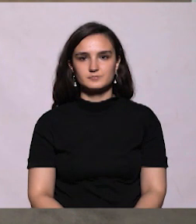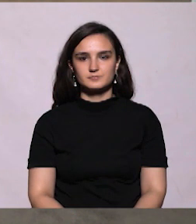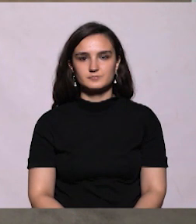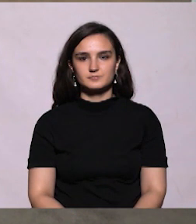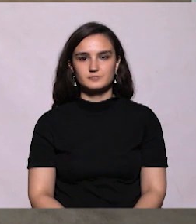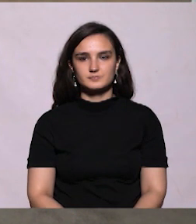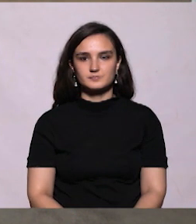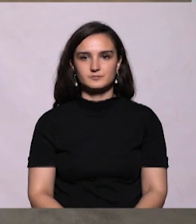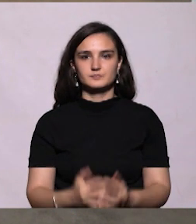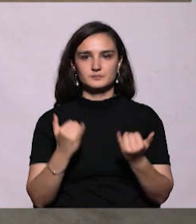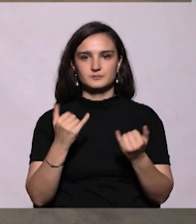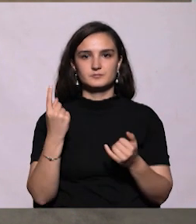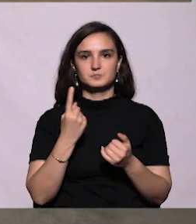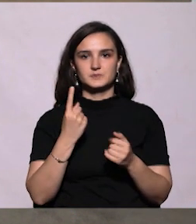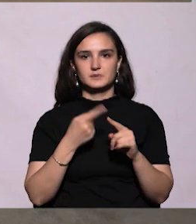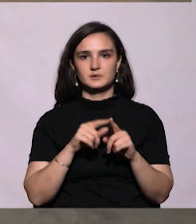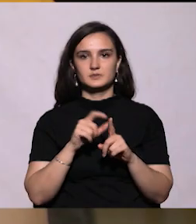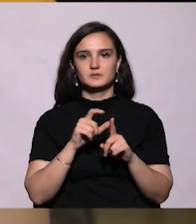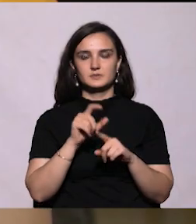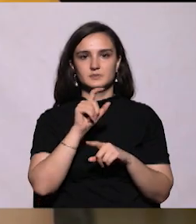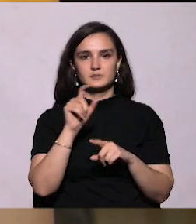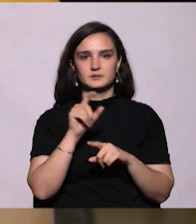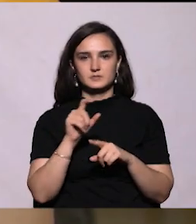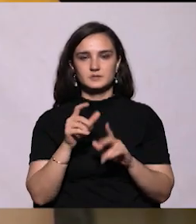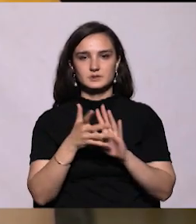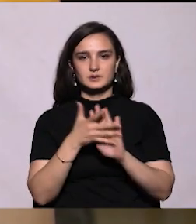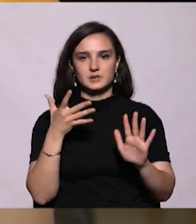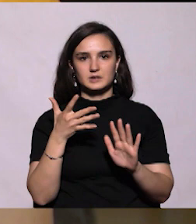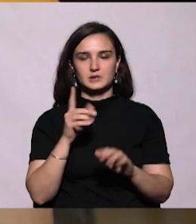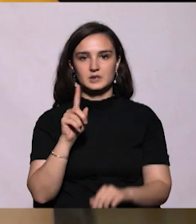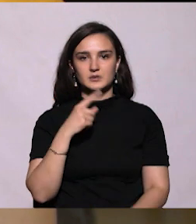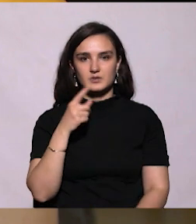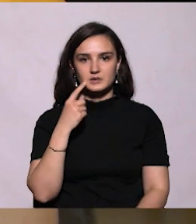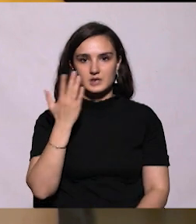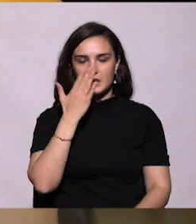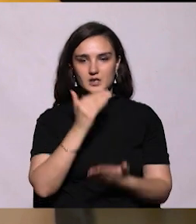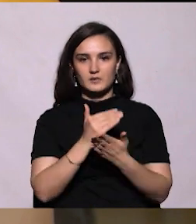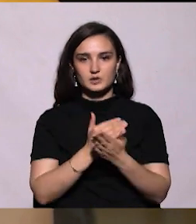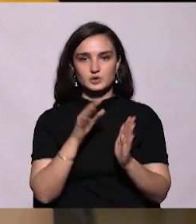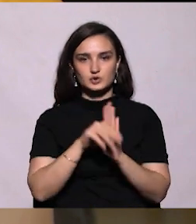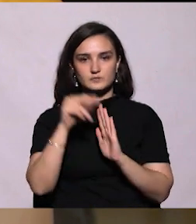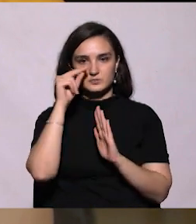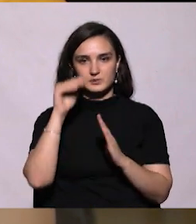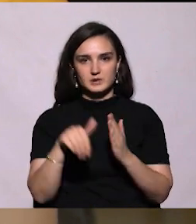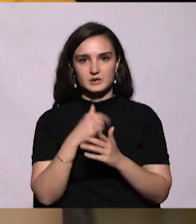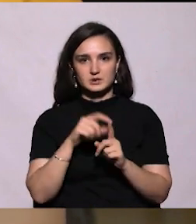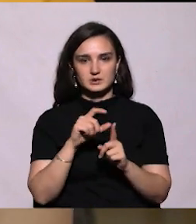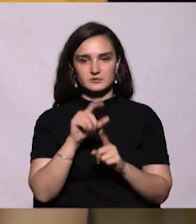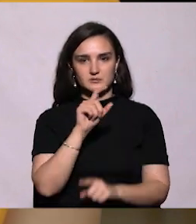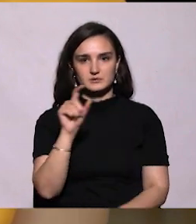Now, let's move on to our first set of vocabulary. გაიგეთ კარტერმა რა თქვა. გაკვეთილის ამ ნაწილში შევისწავლით ახალ